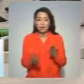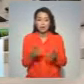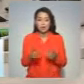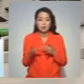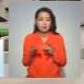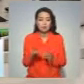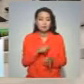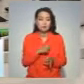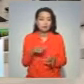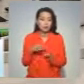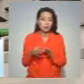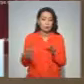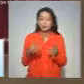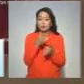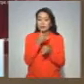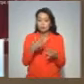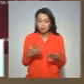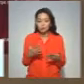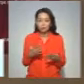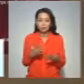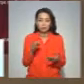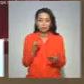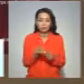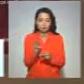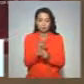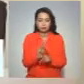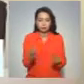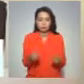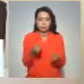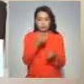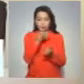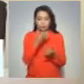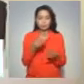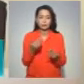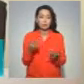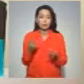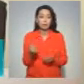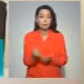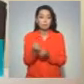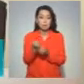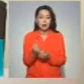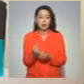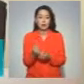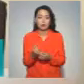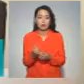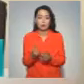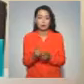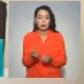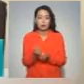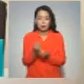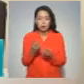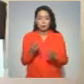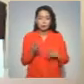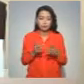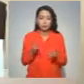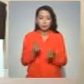не решит завязать, говорят врачи. Объяснять бесполезно. Нужно создать именно мотивацию. То есть к лечению. Мотивация создается каким образом?